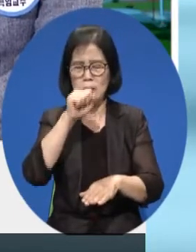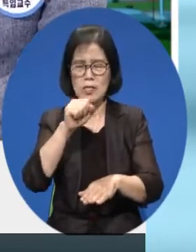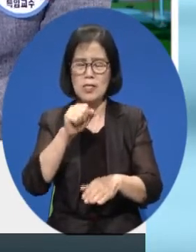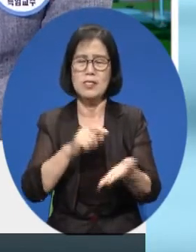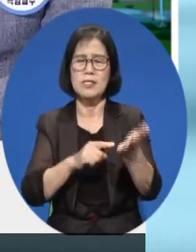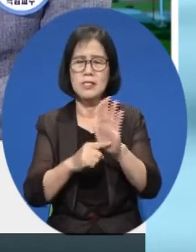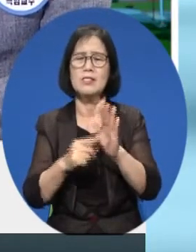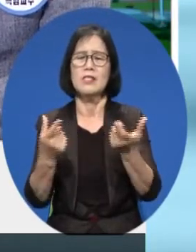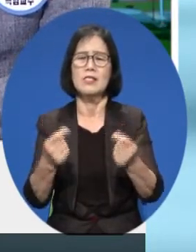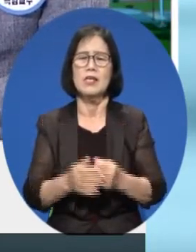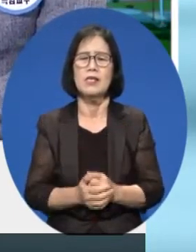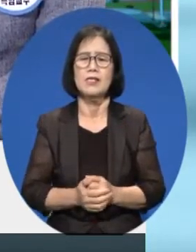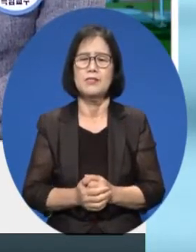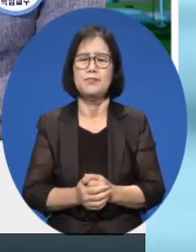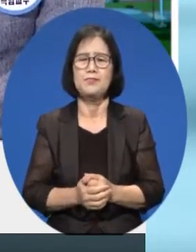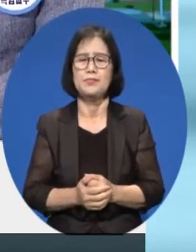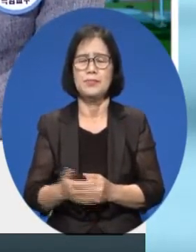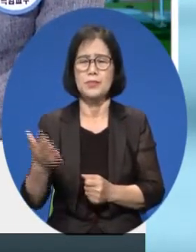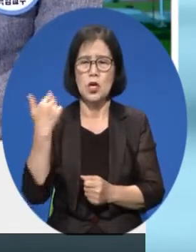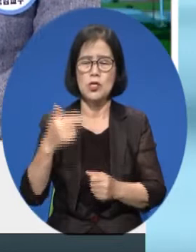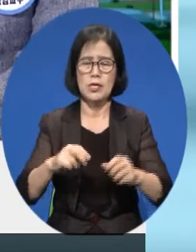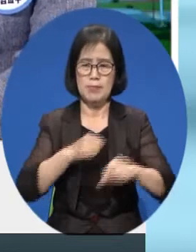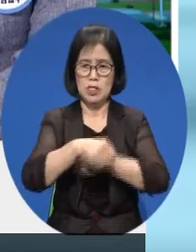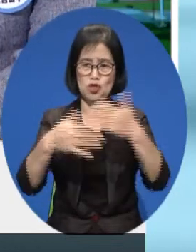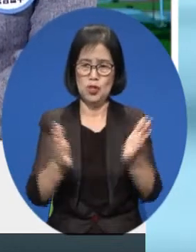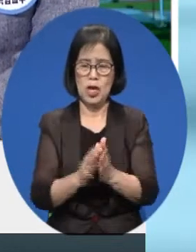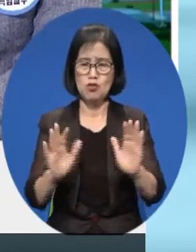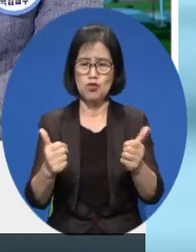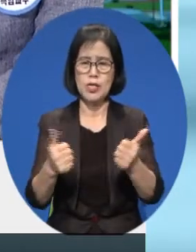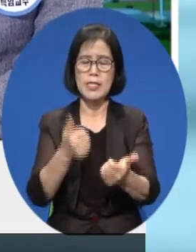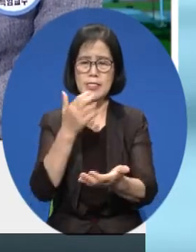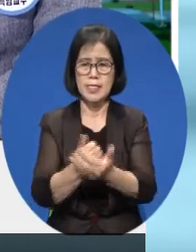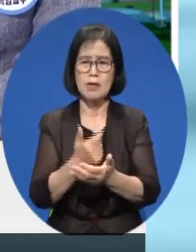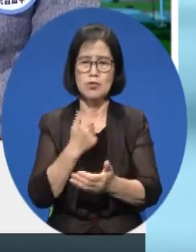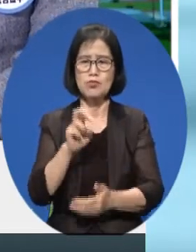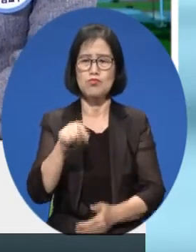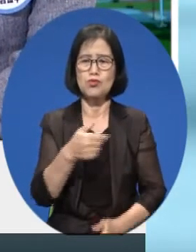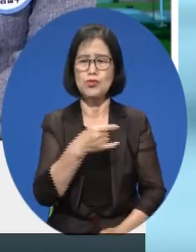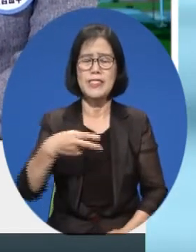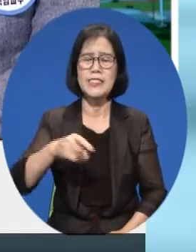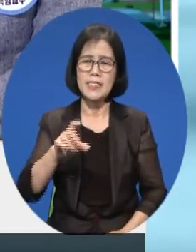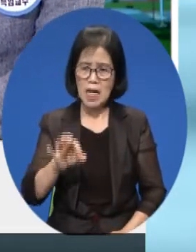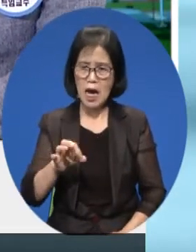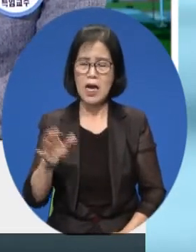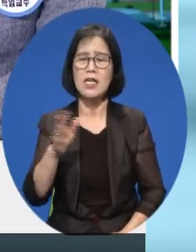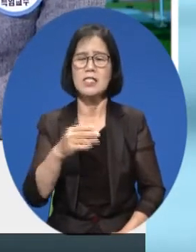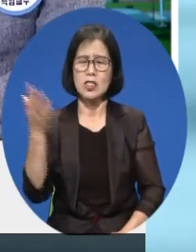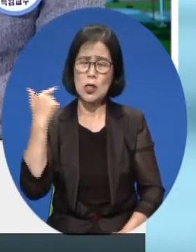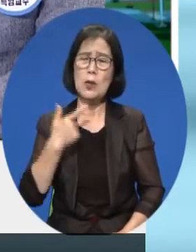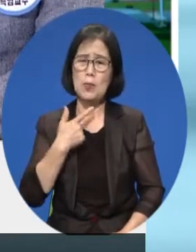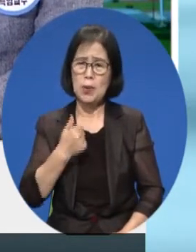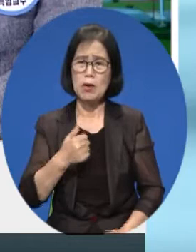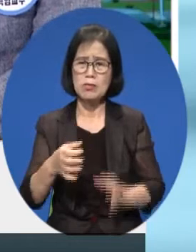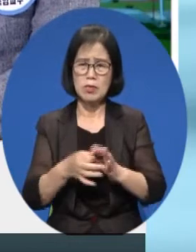보여집니다. 일단은 전직 민주당 계열의 국회의장분들 뭐 문희상, 임채정, 김원기 이 분들도